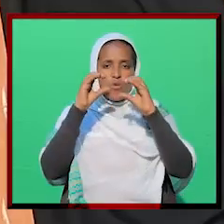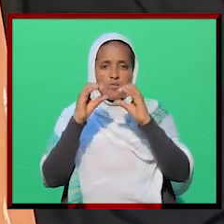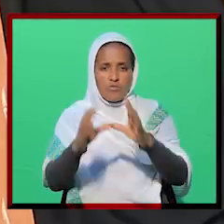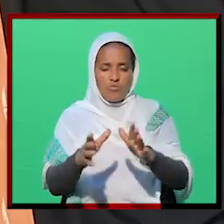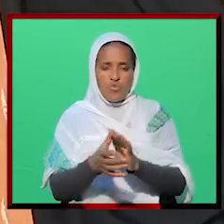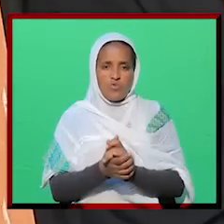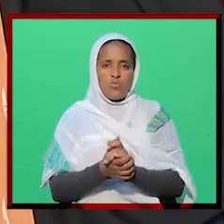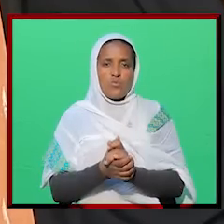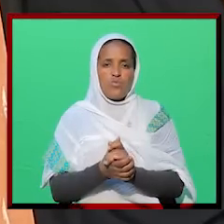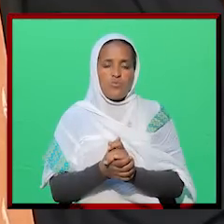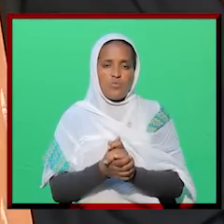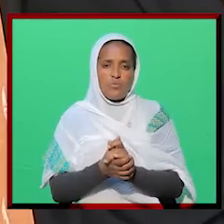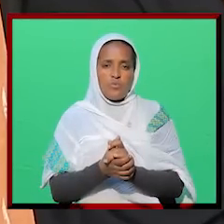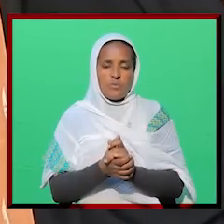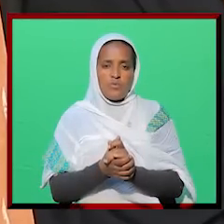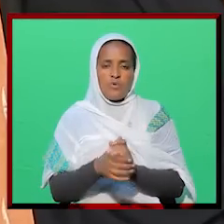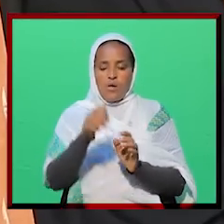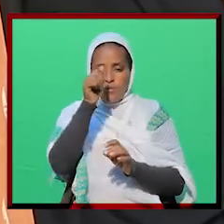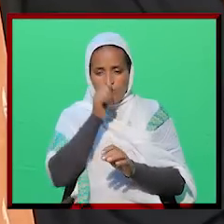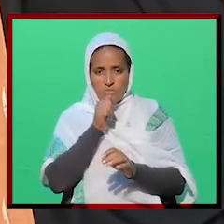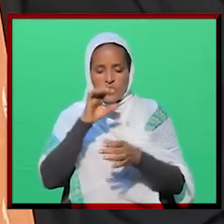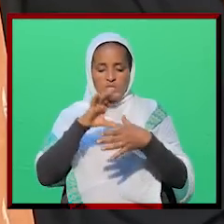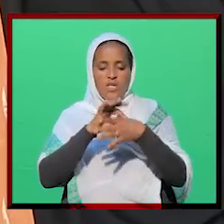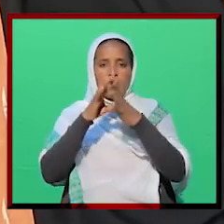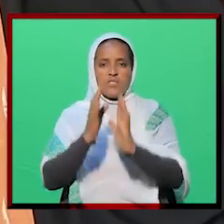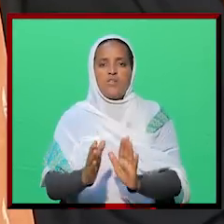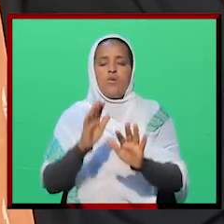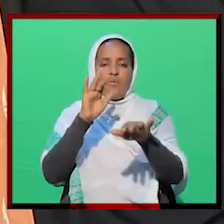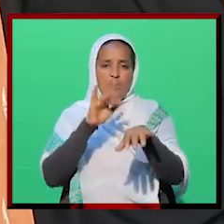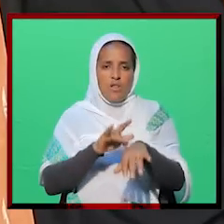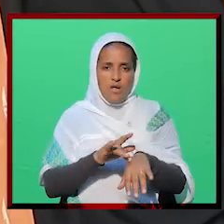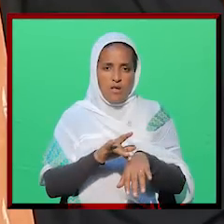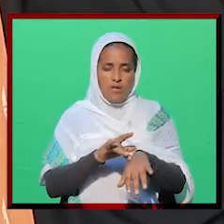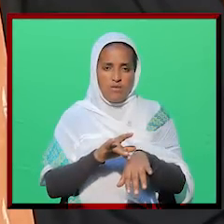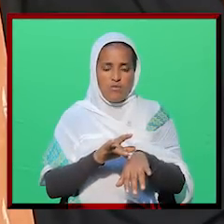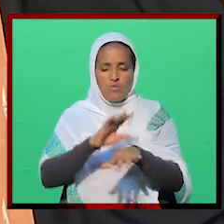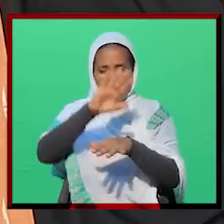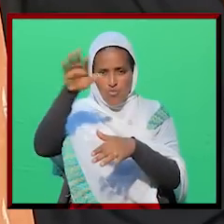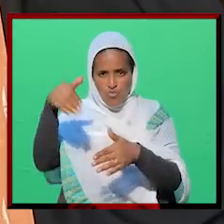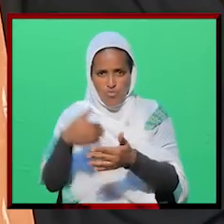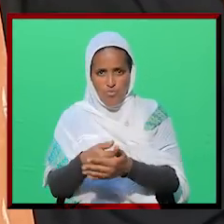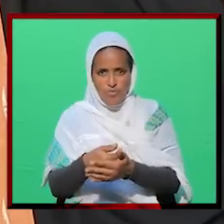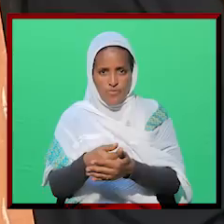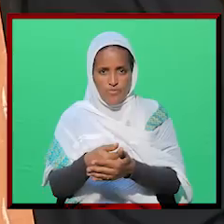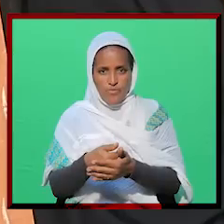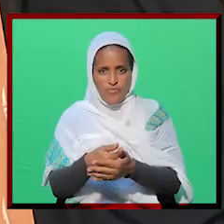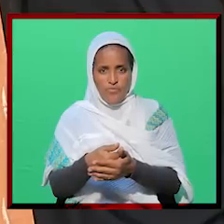ሲፈልጉም በጋራ ሆነው ባለፈው እንዳልነው የሚከራከሩ